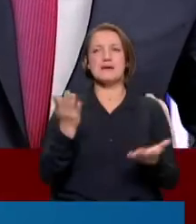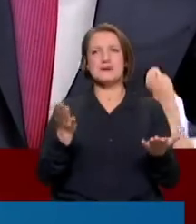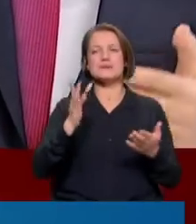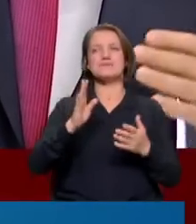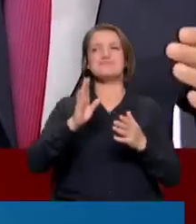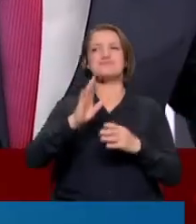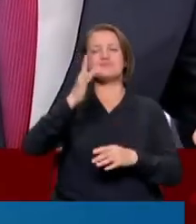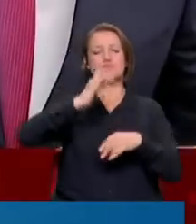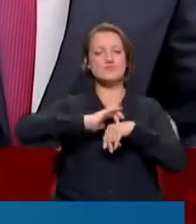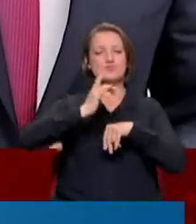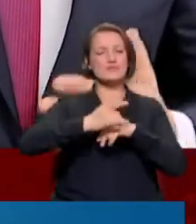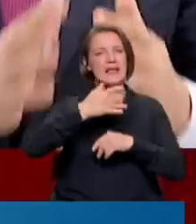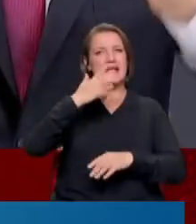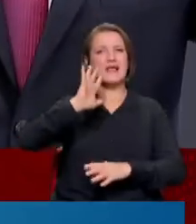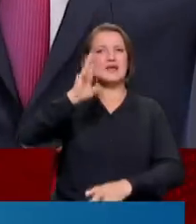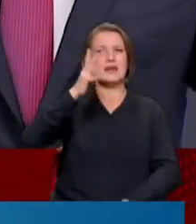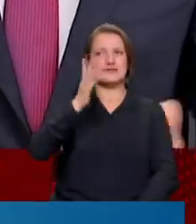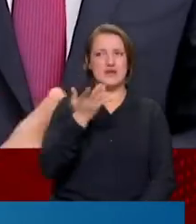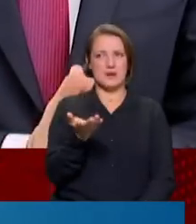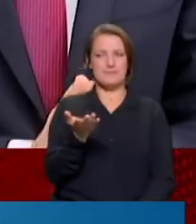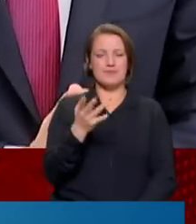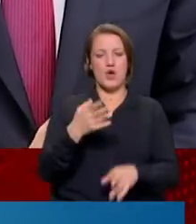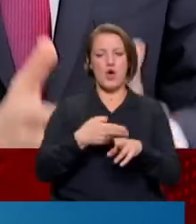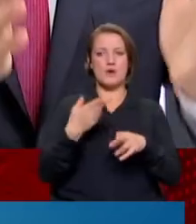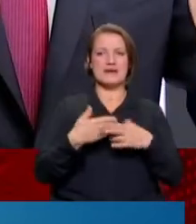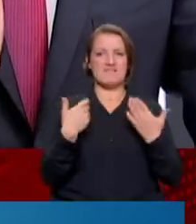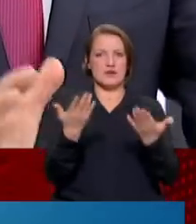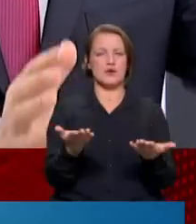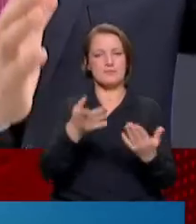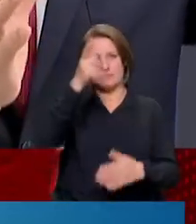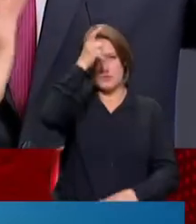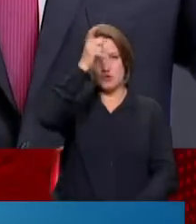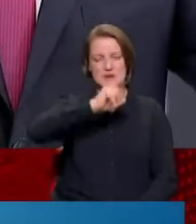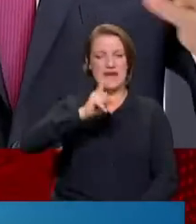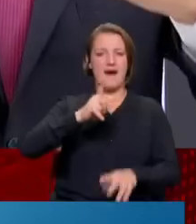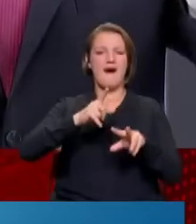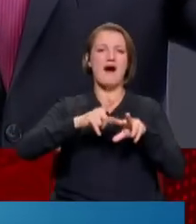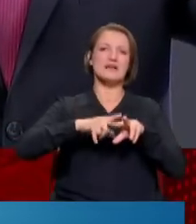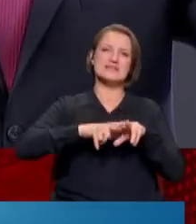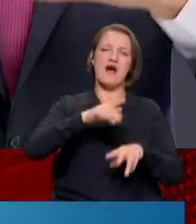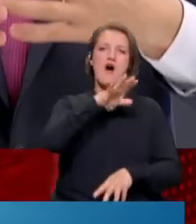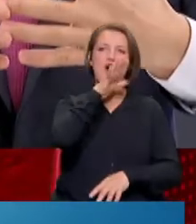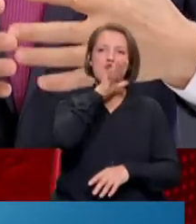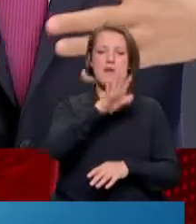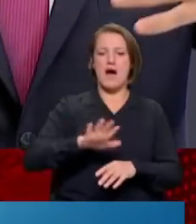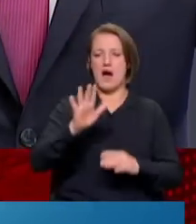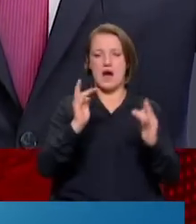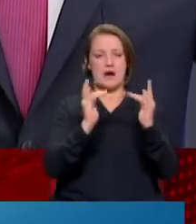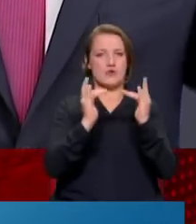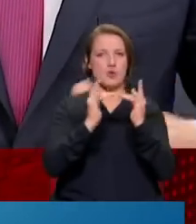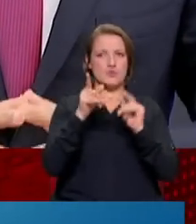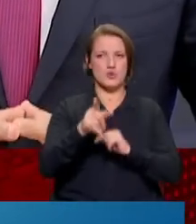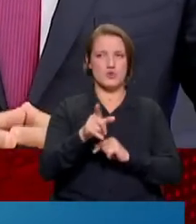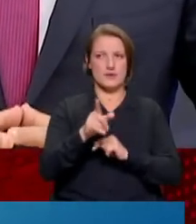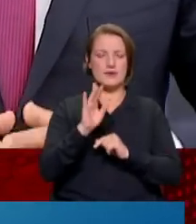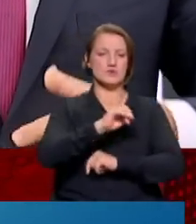ülkelerin geleceğini belirler Elbette jeopolitik açıdan örnek veriyorum Türkiye ile Asya Avrupa arasında bir köprüdür jeopolitik